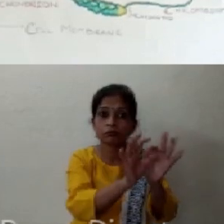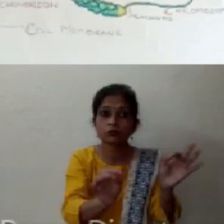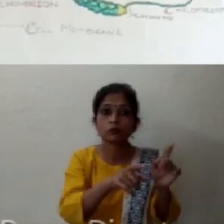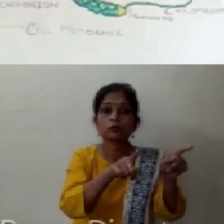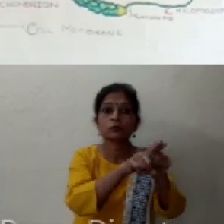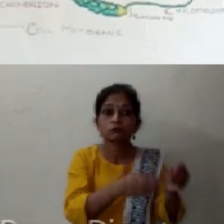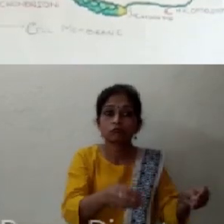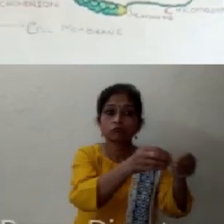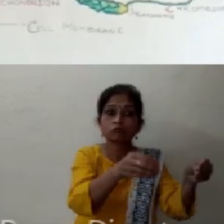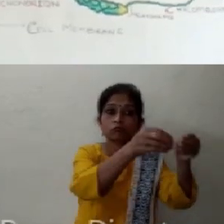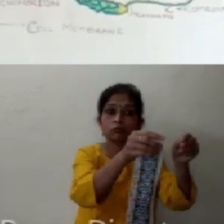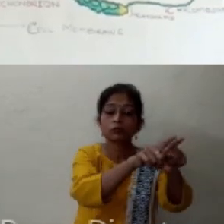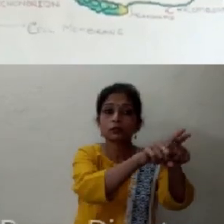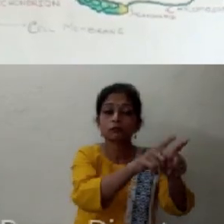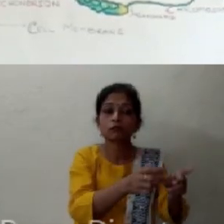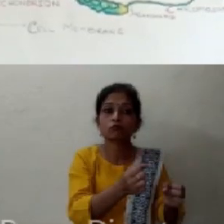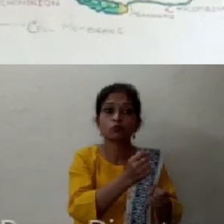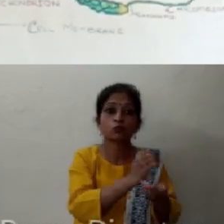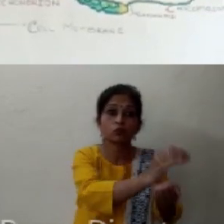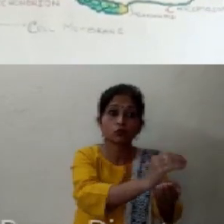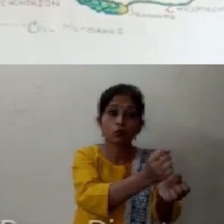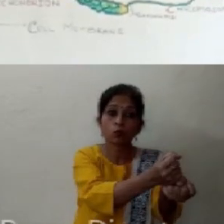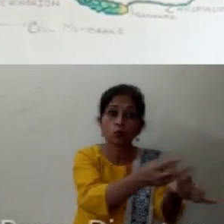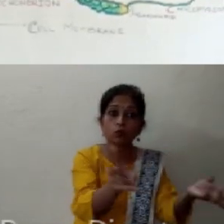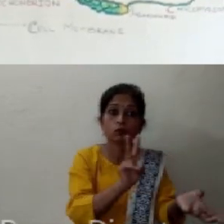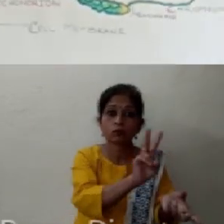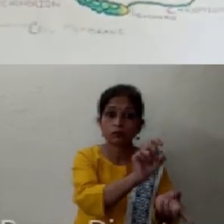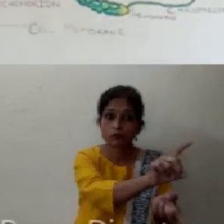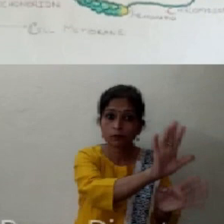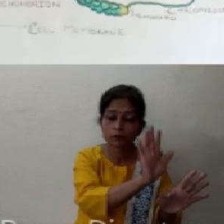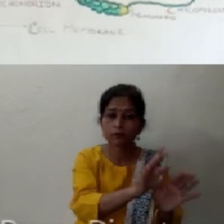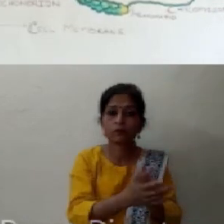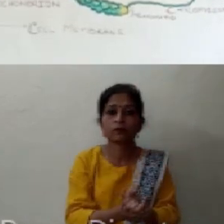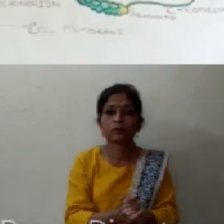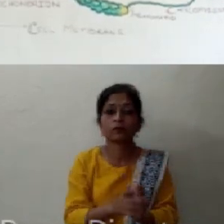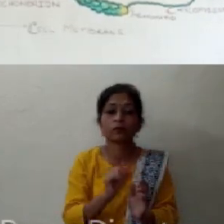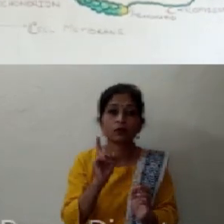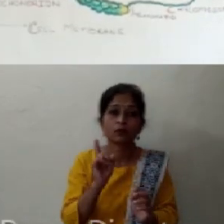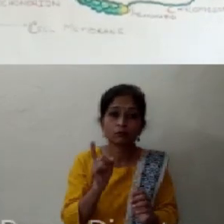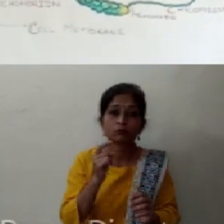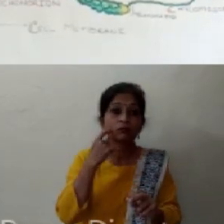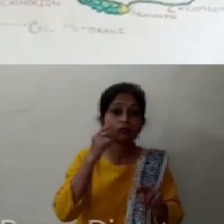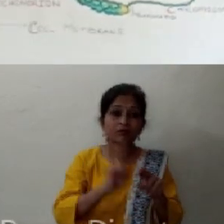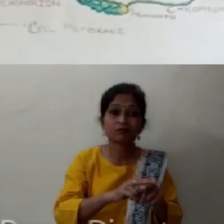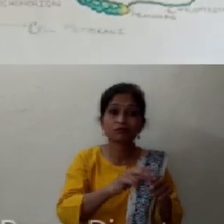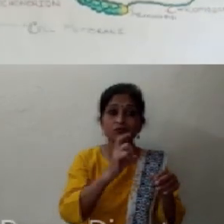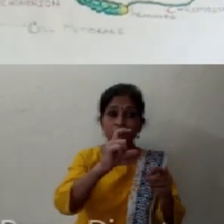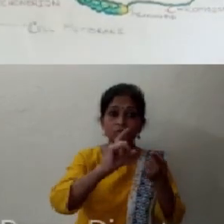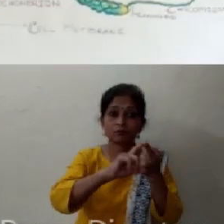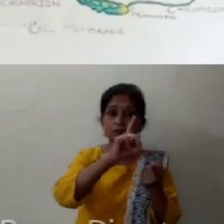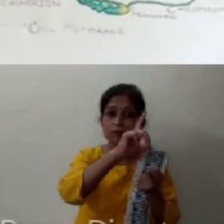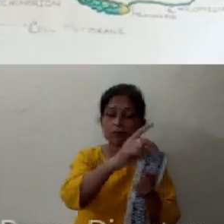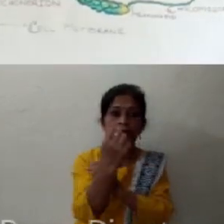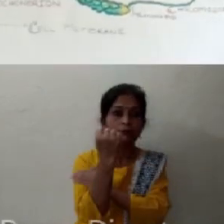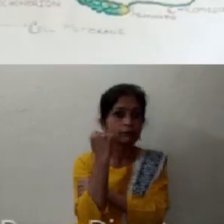प्रयोग करता है अपने प्रजनन के लिए। अगर कोष्ठ इतना सुदृढ़ हो, अगर इसकी इम्यूनिटी या